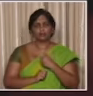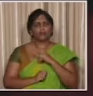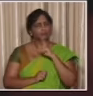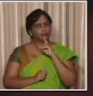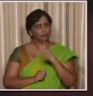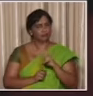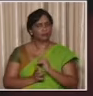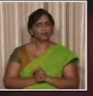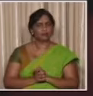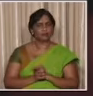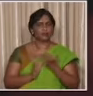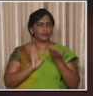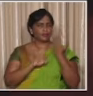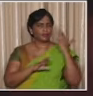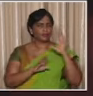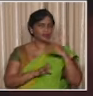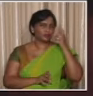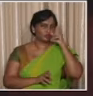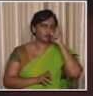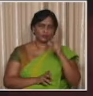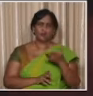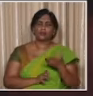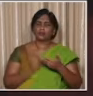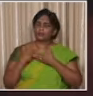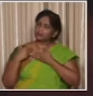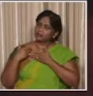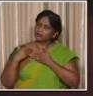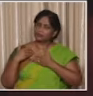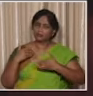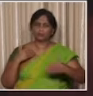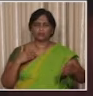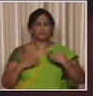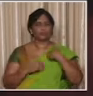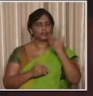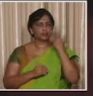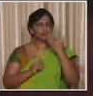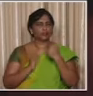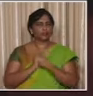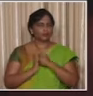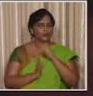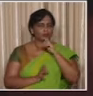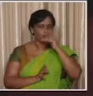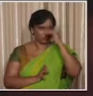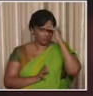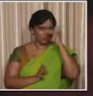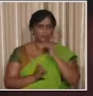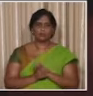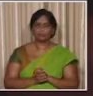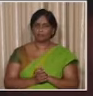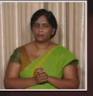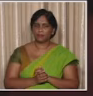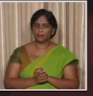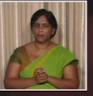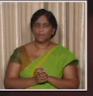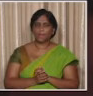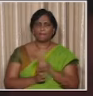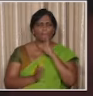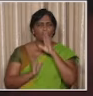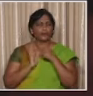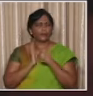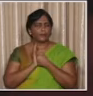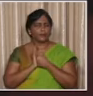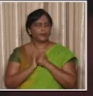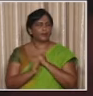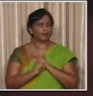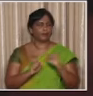ඉල්ලනවා. අපි පහුගිය කාලේ දැක්කේ, මේ කාල පරාසයක් තුළ දැක්කේ ගරු කතානායකතුමනි, කිසිම ගරු සරුවක්